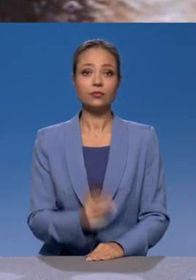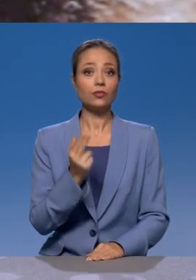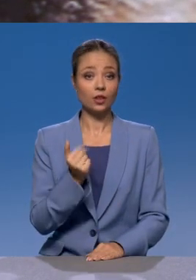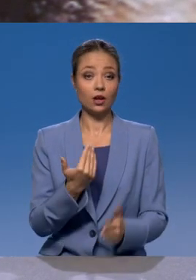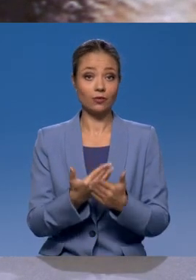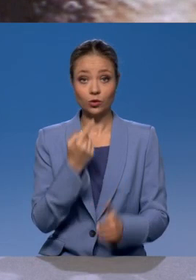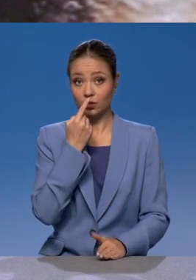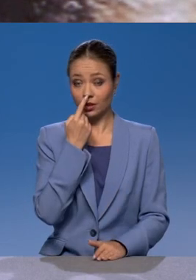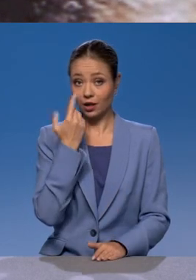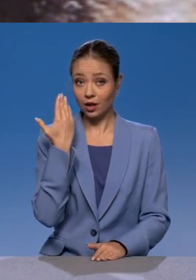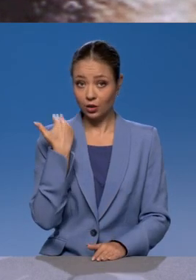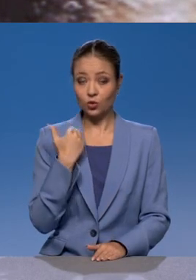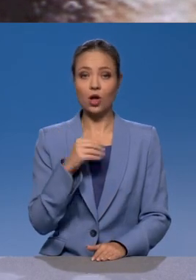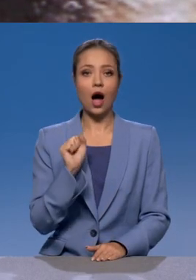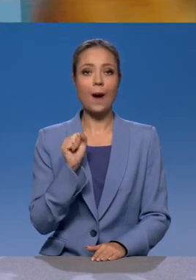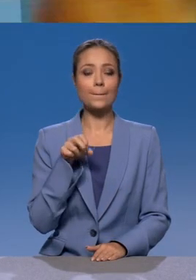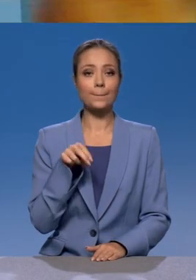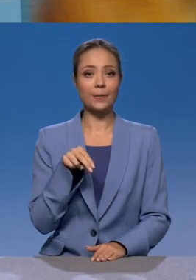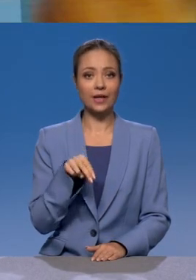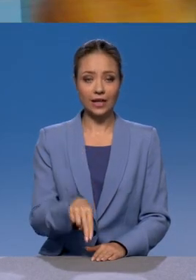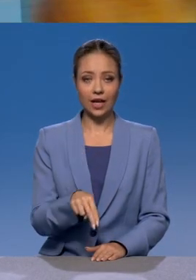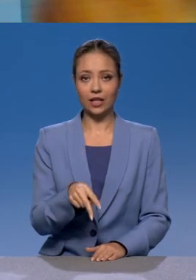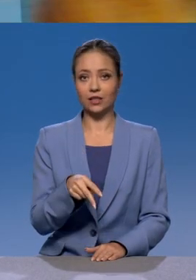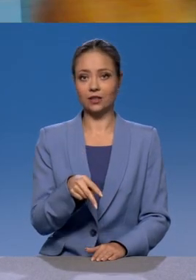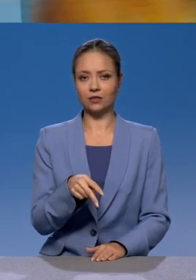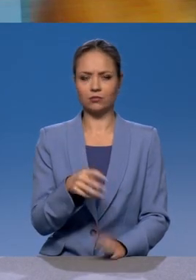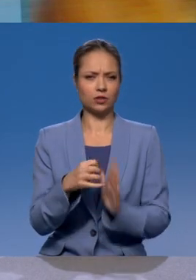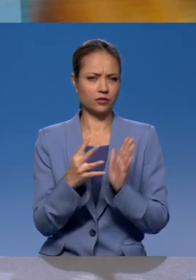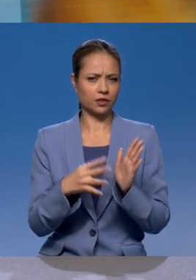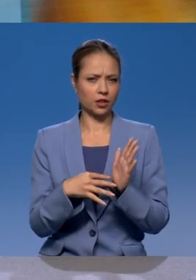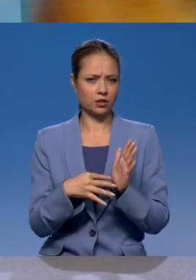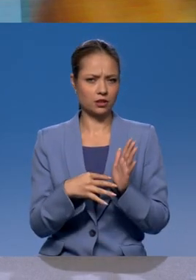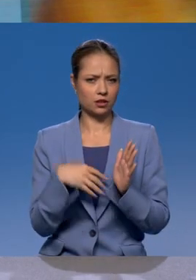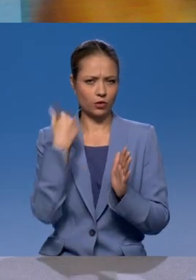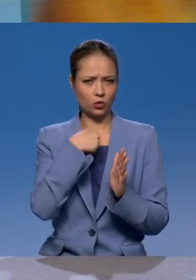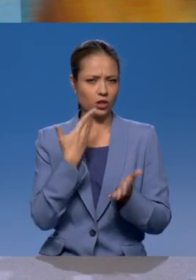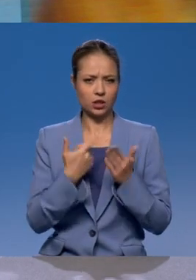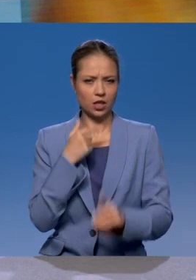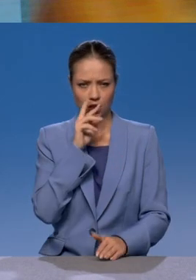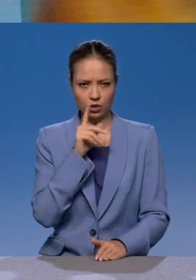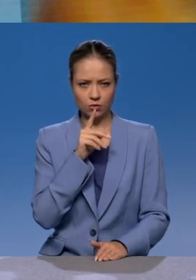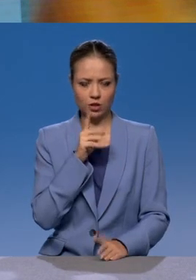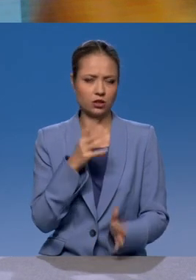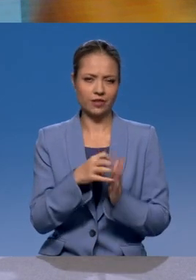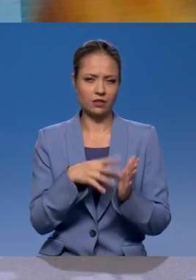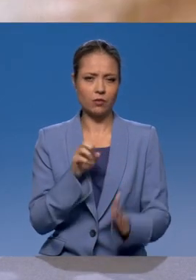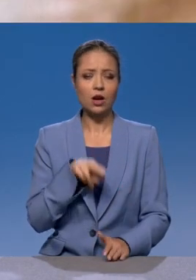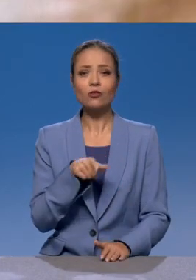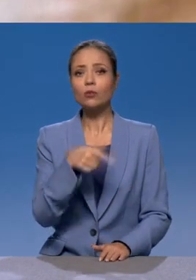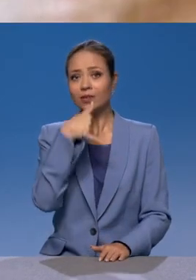накануне, в апреле 19-го, если я не ошибаюсь, как раз не